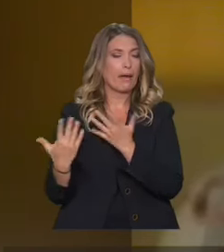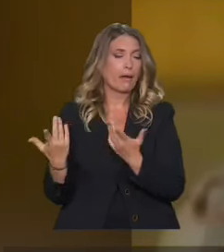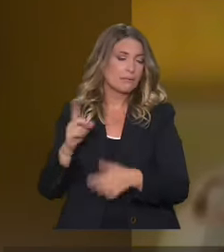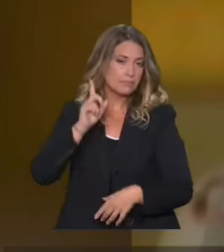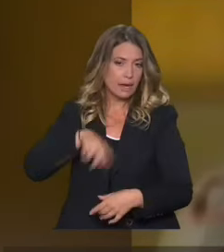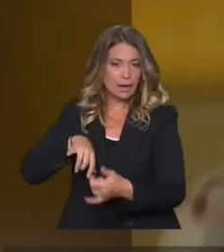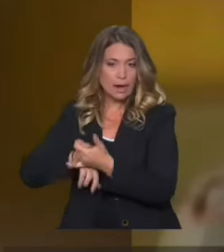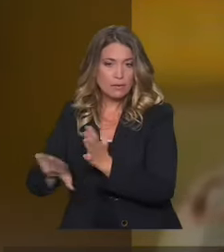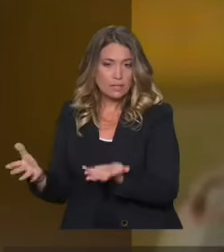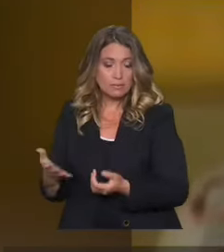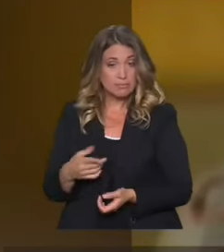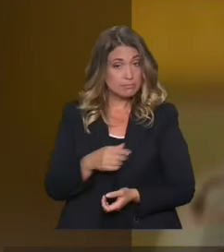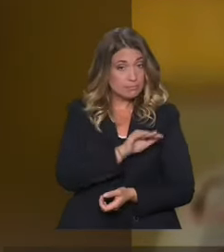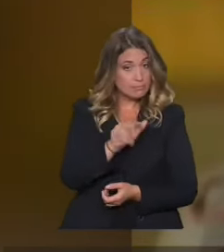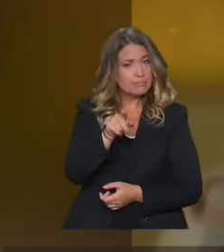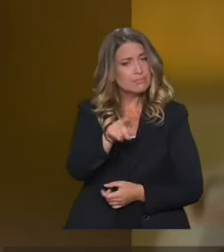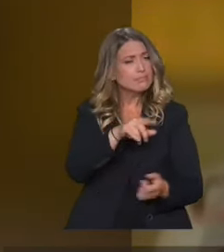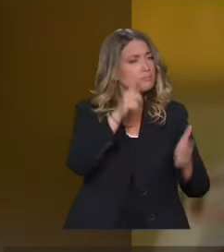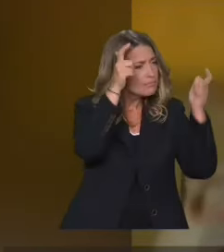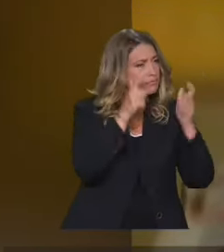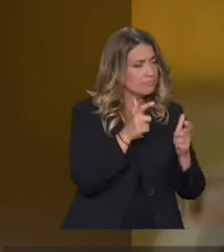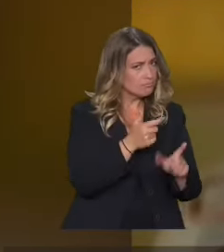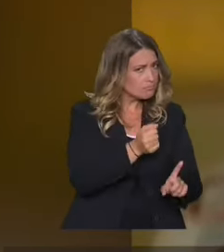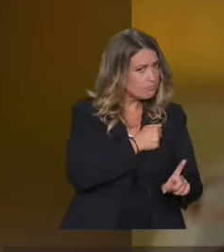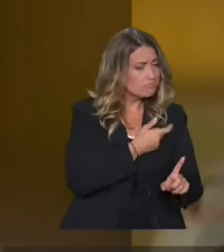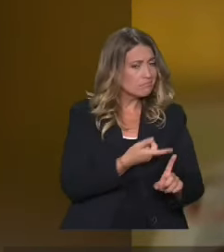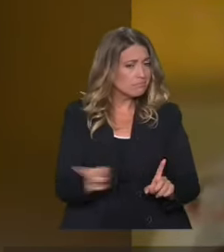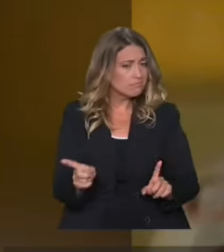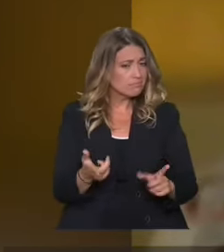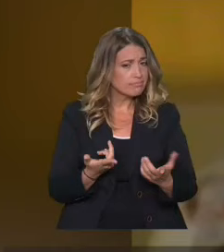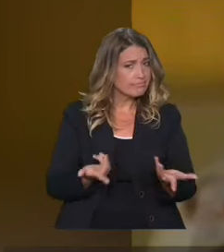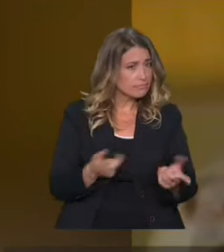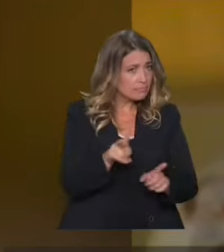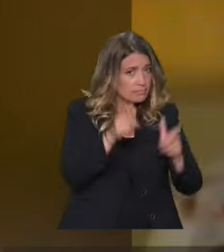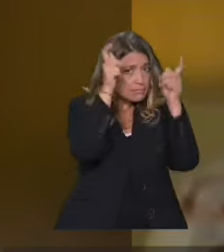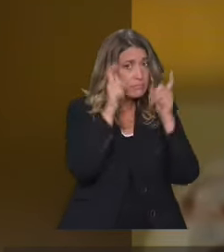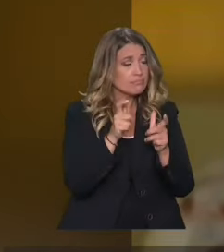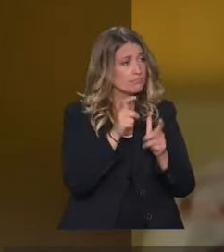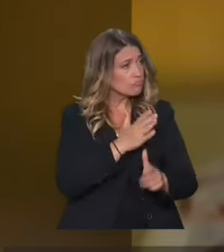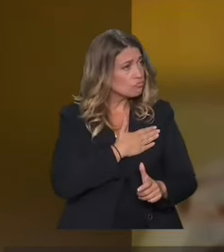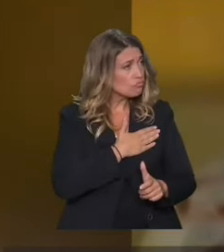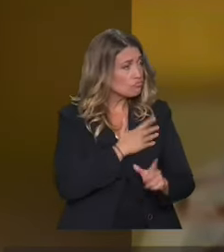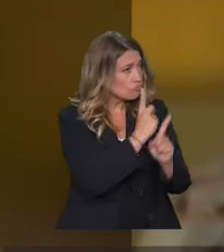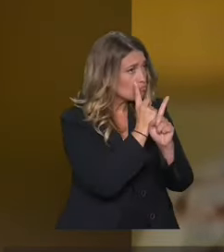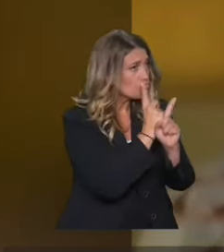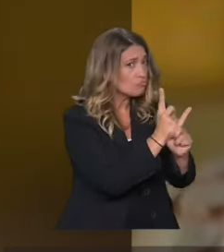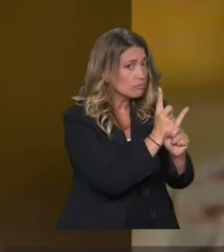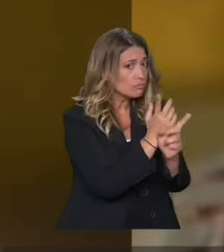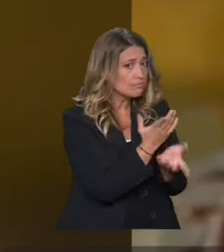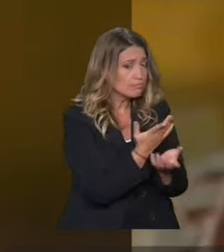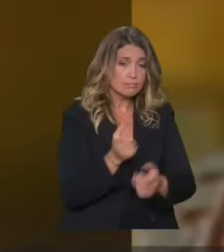you try to be faithful and honorable to your wife when you took on the vow of marriage?